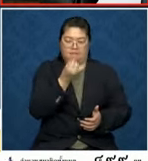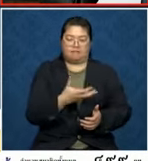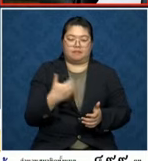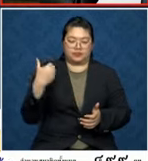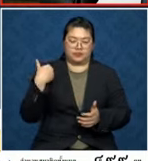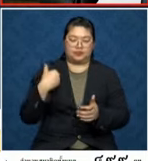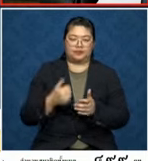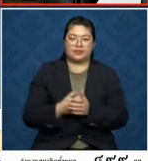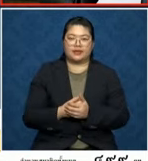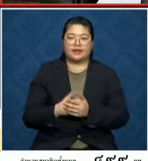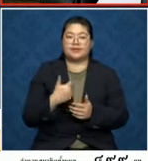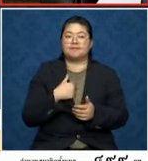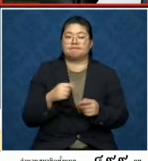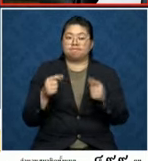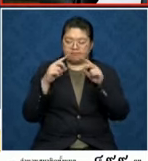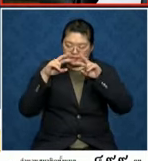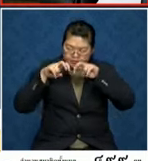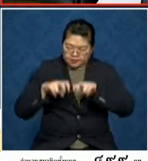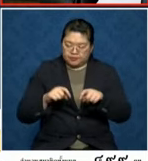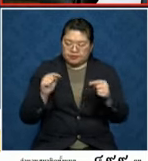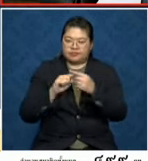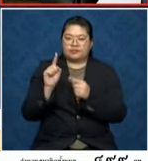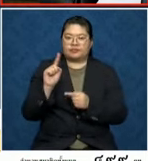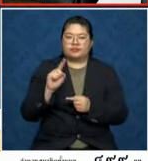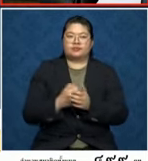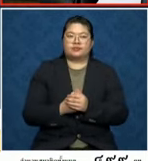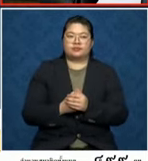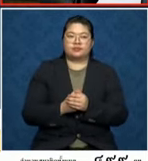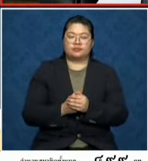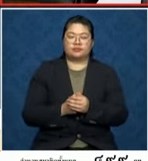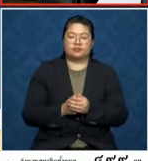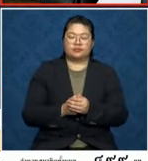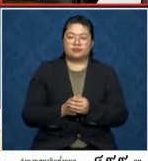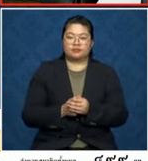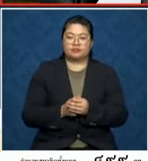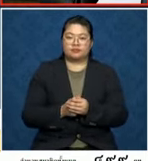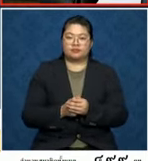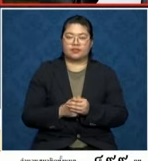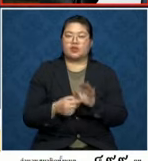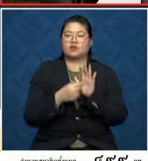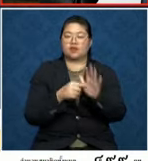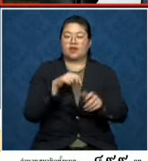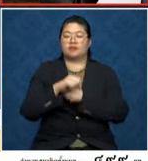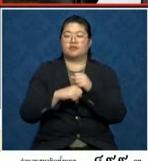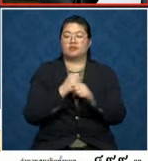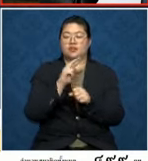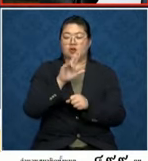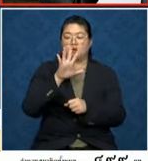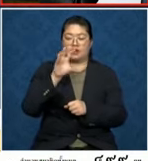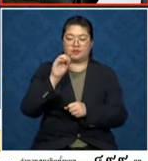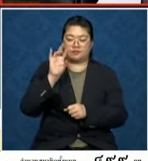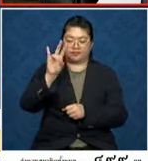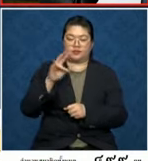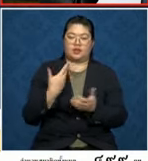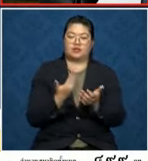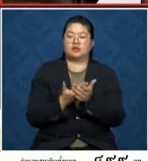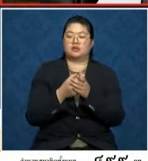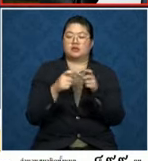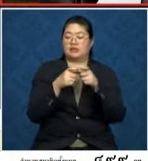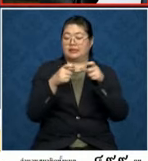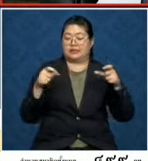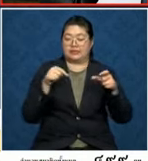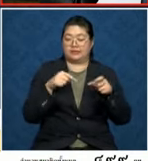ครับอันนี้ผมจะวิเคราะห์จากอันนี้ข้อมูลจาก TDRI นะครับแล้วก็วิเคราะห์จากตัวอย่างปี57นะครับจำนวนเช็คที่